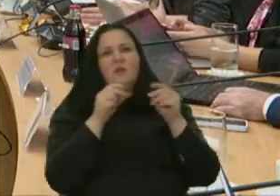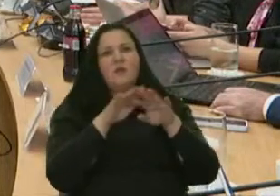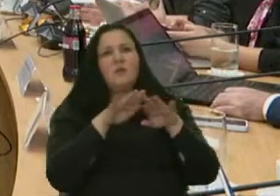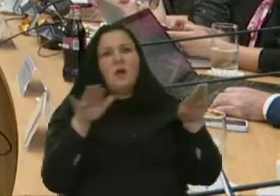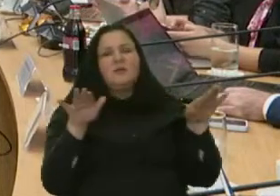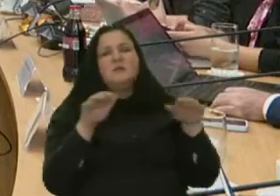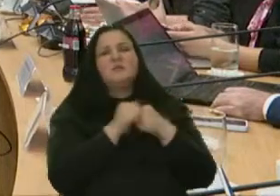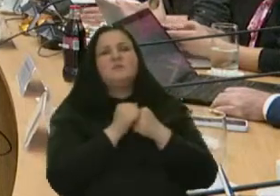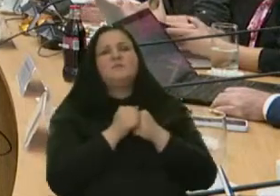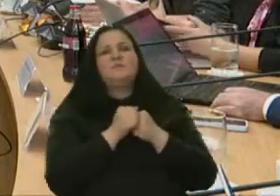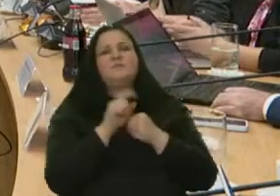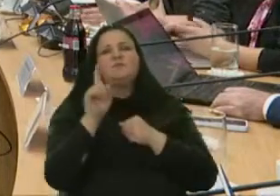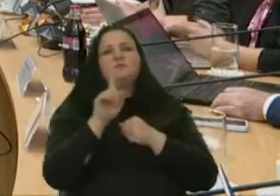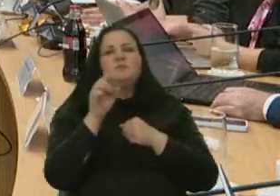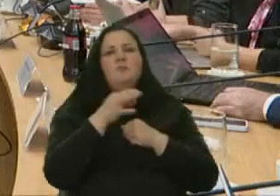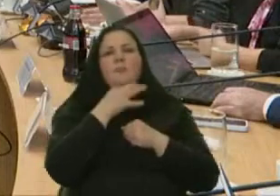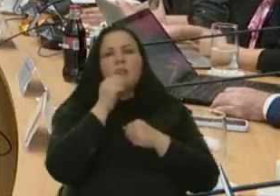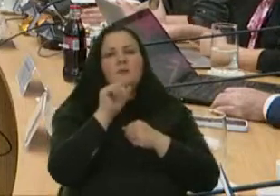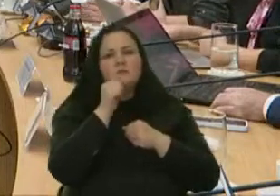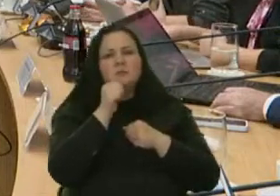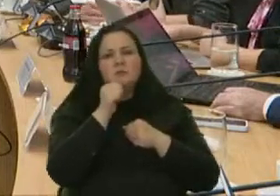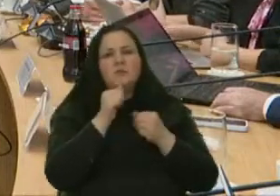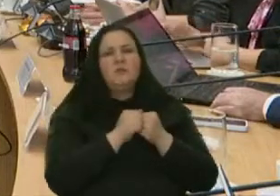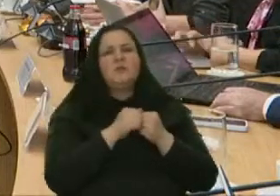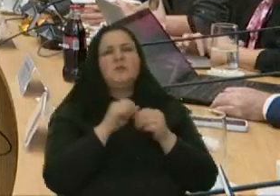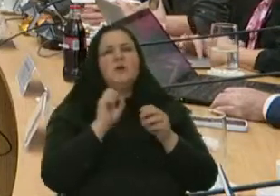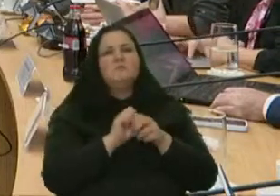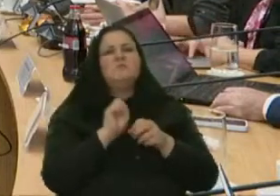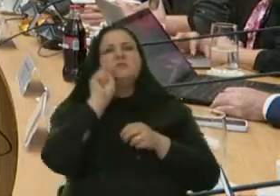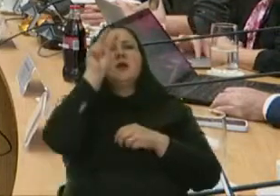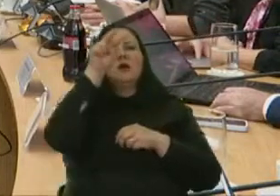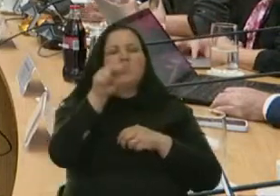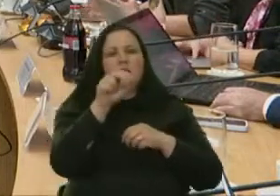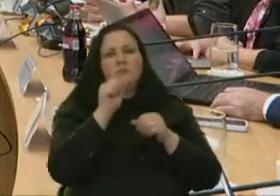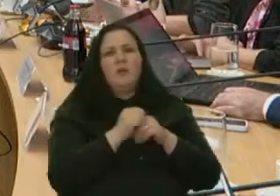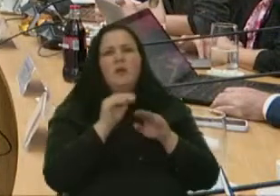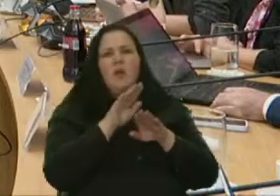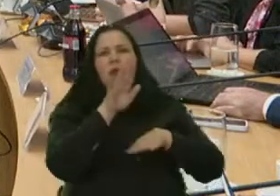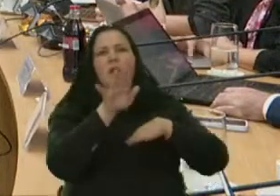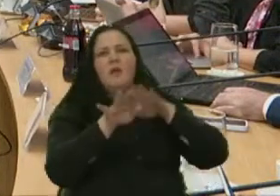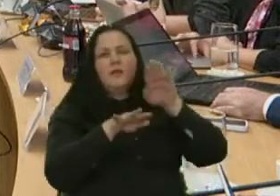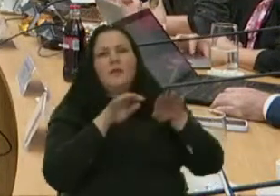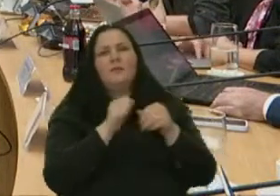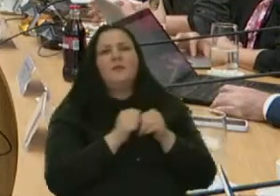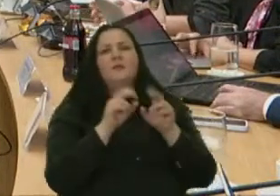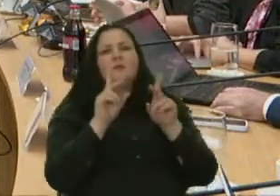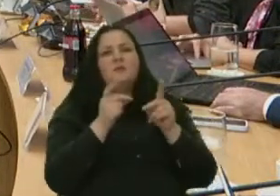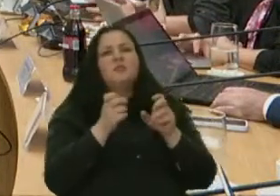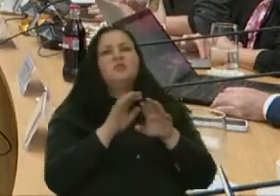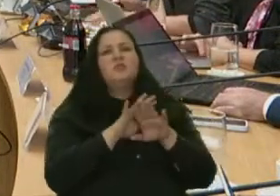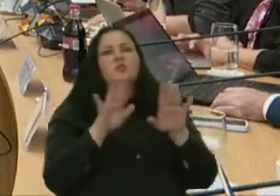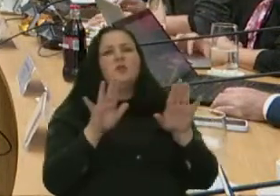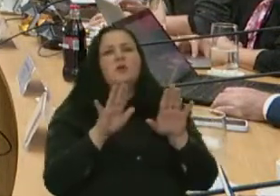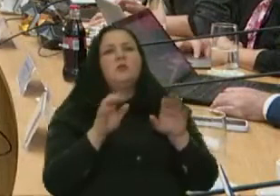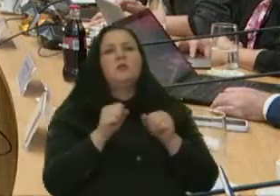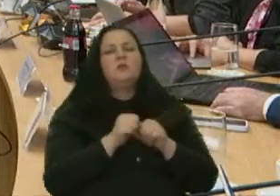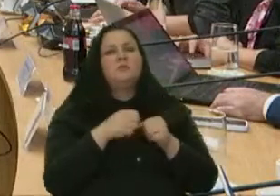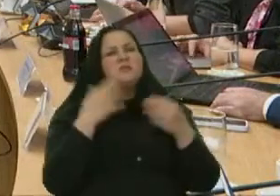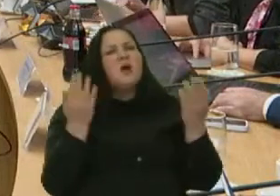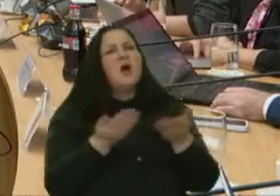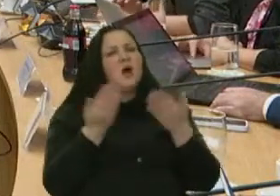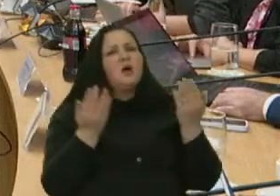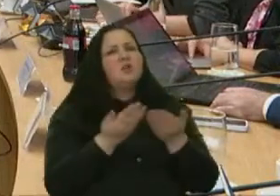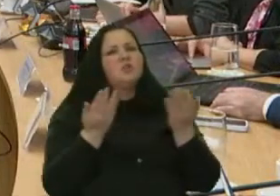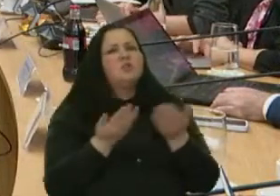bază nu spune nimeni să sărim etape nimeni nu a sugerat nimic în sensul ăsta ci doar să